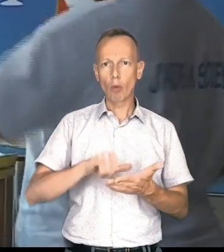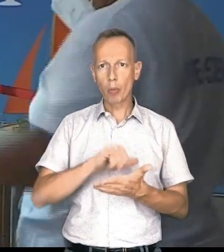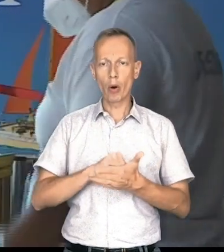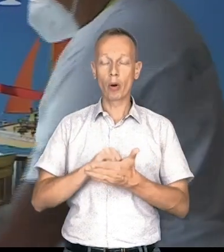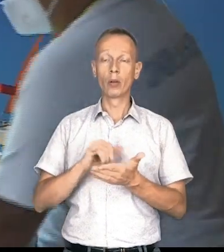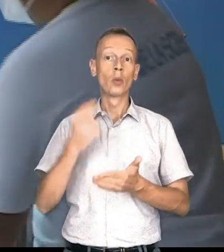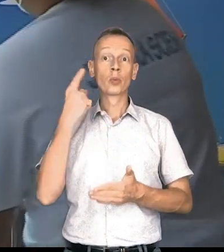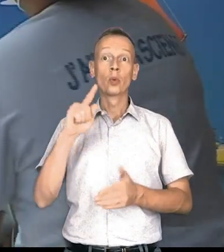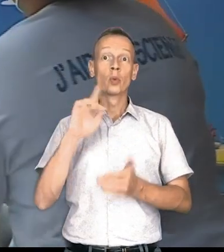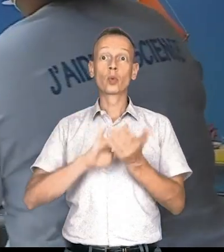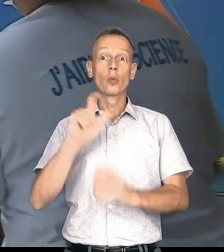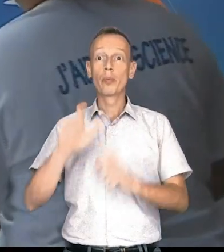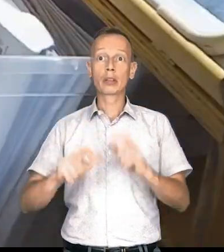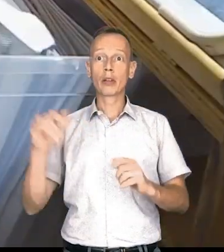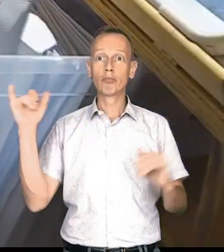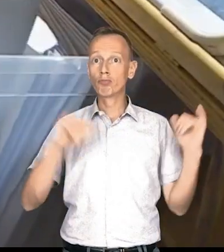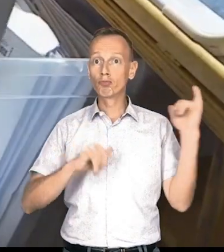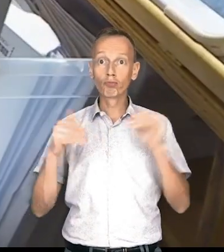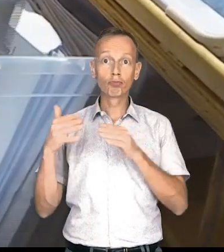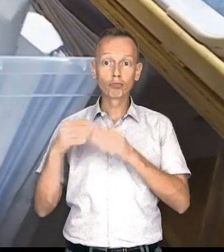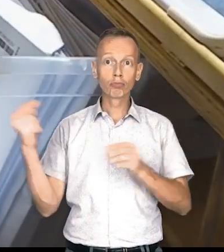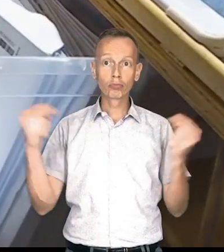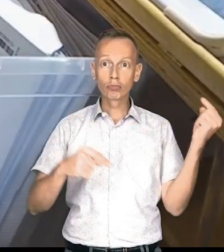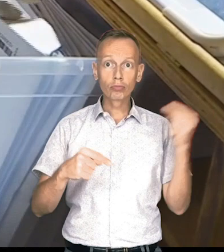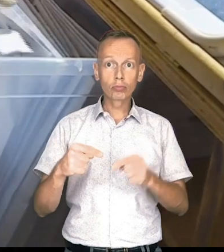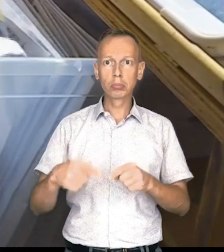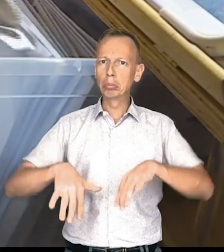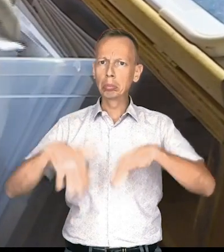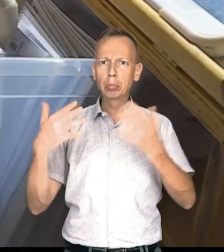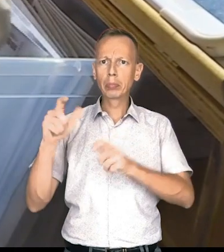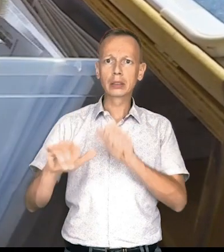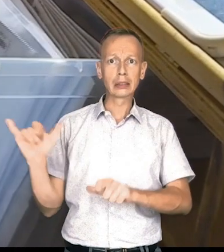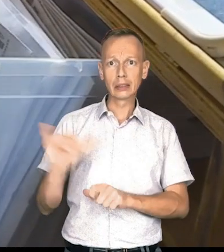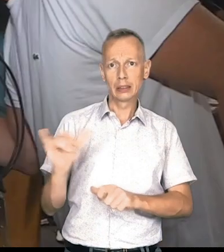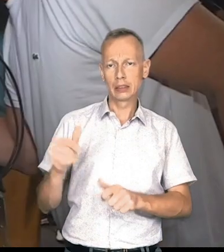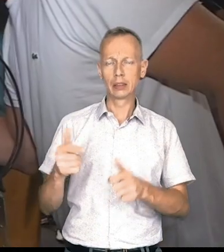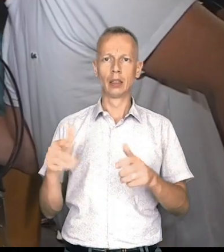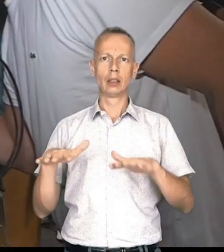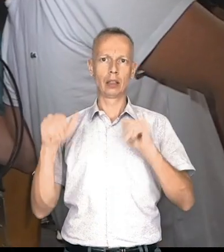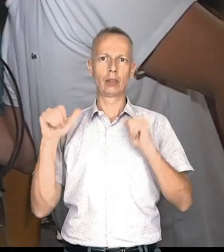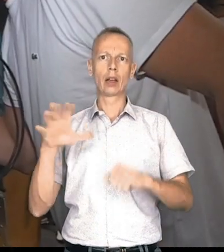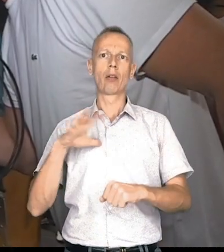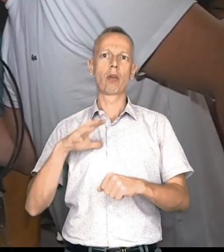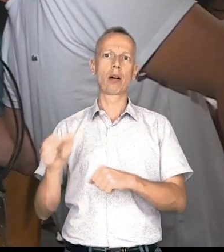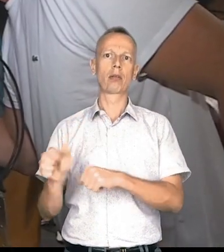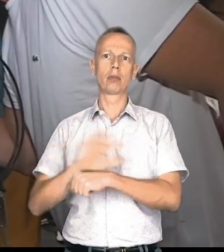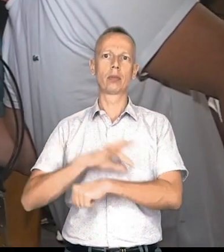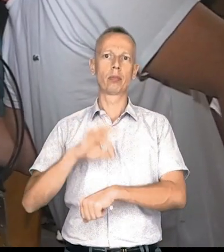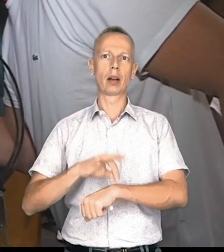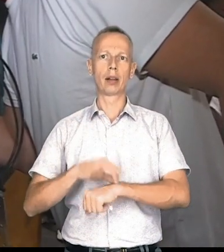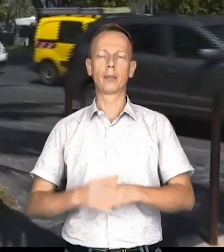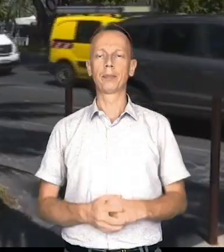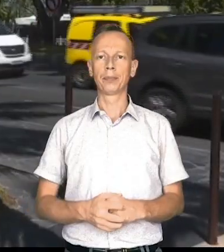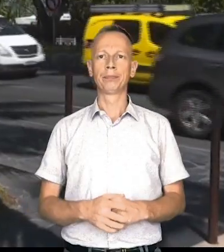au port, à l'aéroport, de telle sorte que toutes les personnes qui rentrent sur le territoire, quel que soit leur statut, ne viennent pas ici avec le virus de la